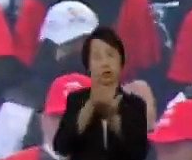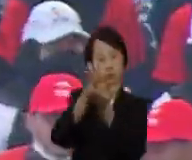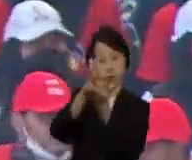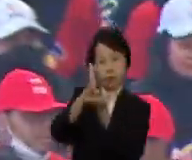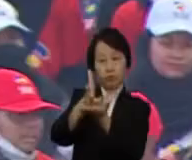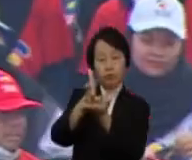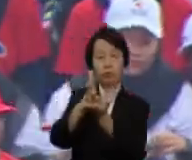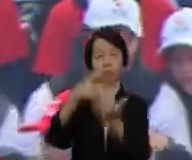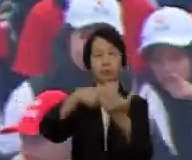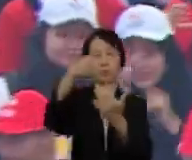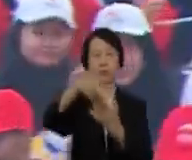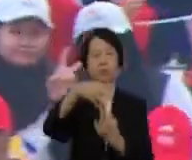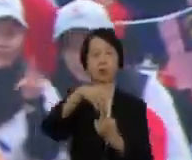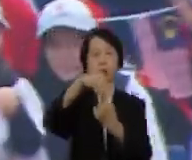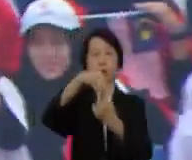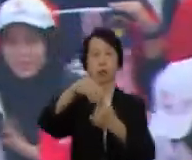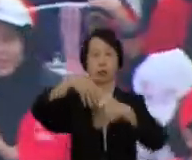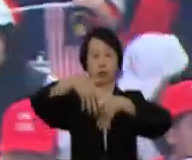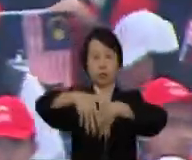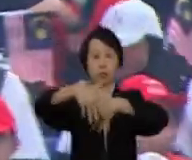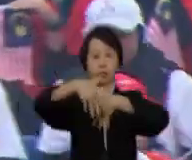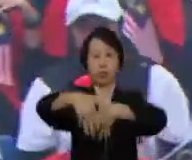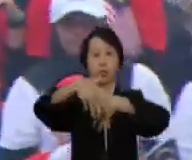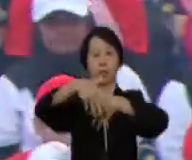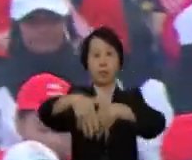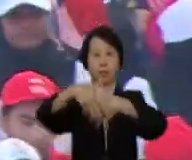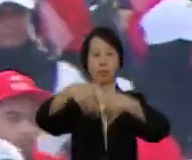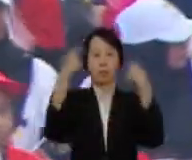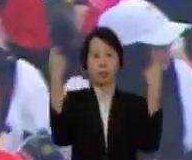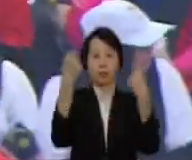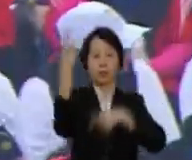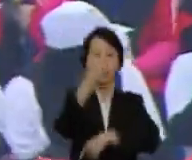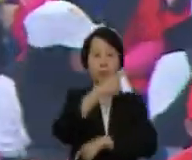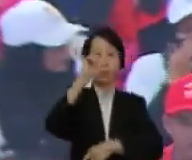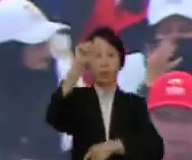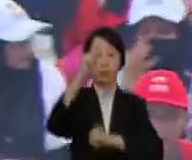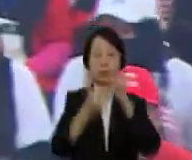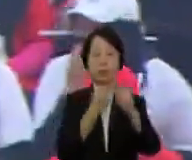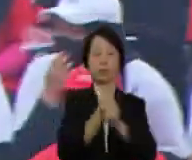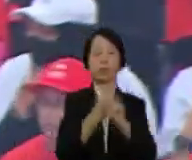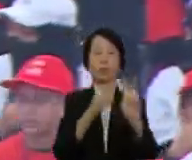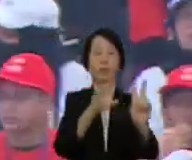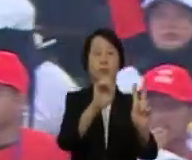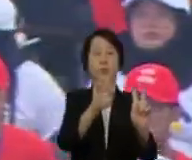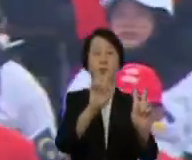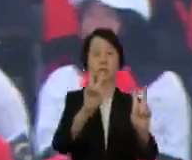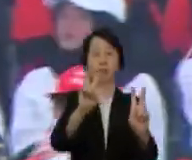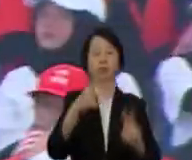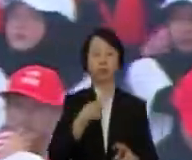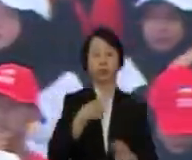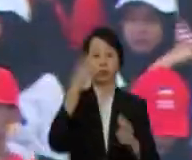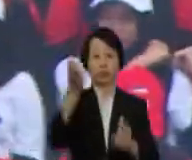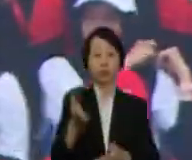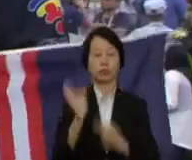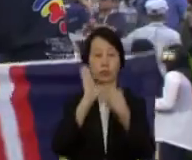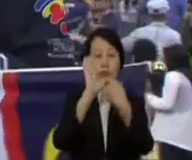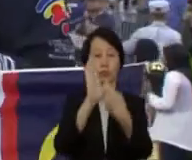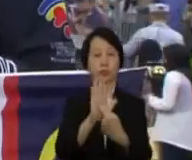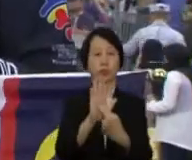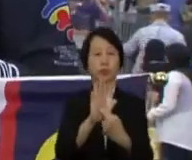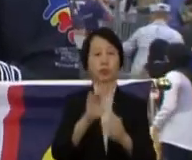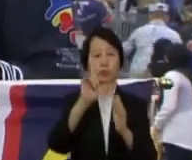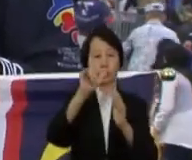langsung program khas acara Perbarisan dan Perarakan sempena sambutan Hari Kebangsaan tahun 2022 ini. Kami akan bawakan single